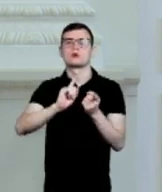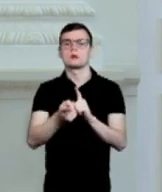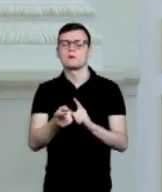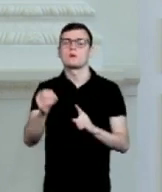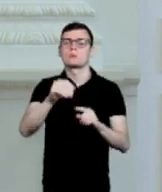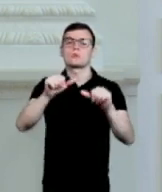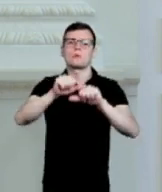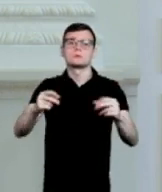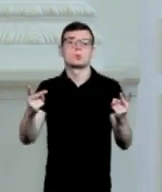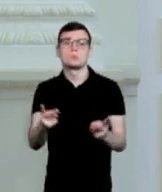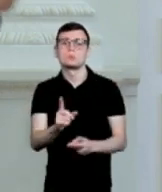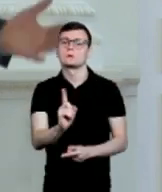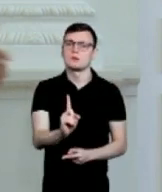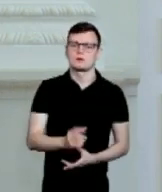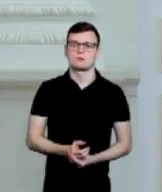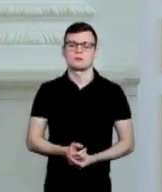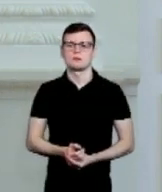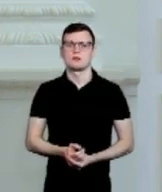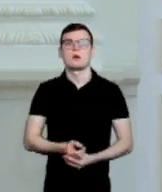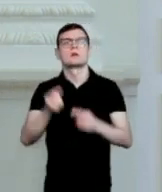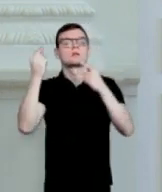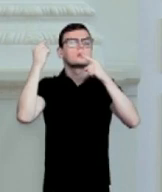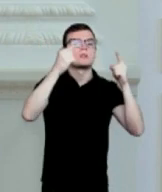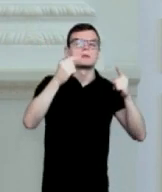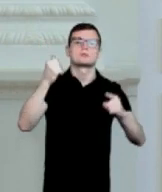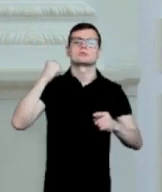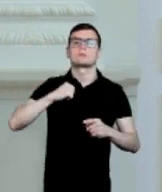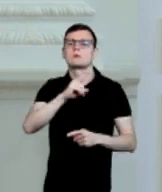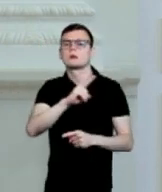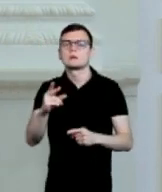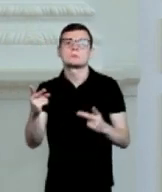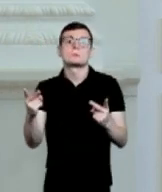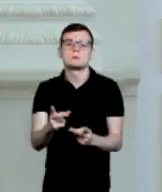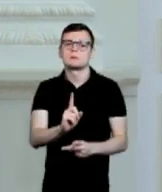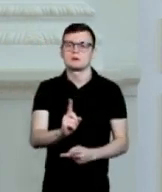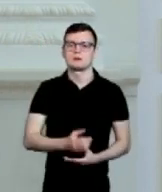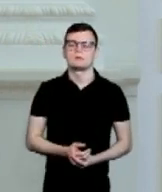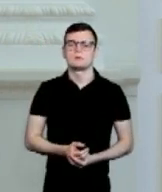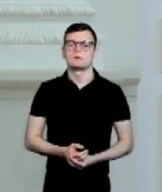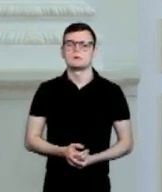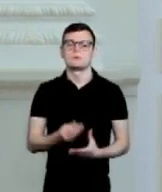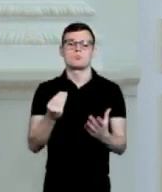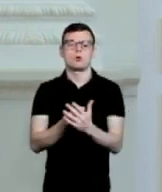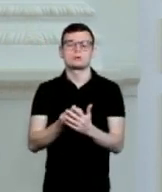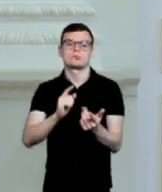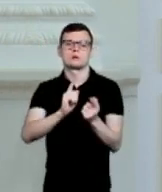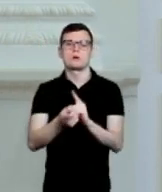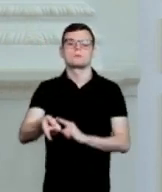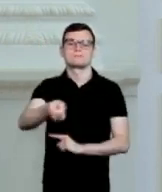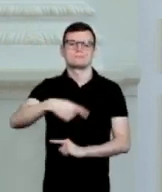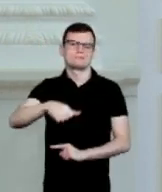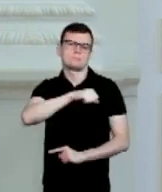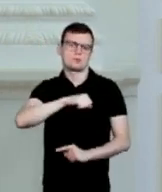Europos komisijai, ne dar kažkam tai kitam išorėje. Mokesčių reforma yra mūsų pačių interesas, tačiau ji turi